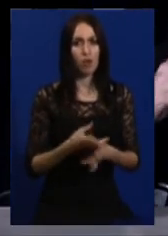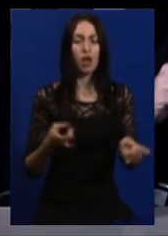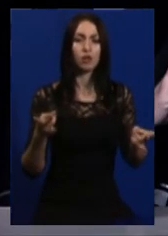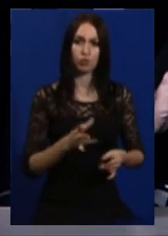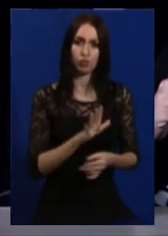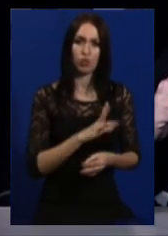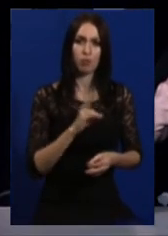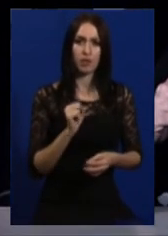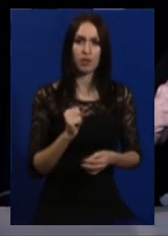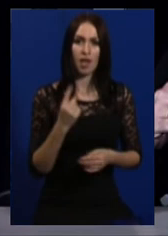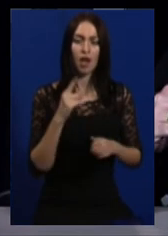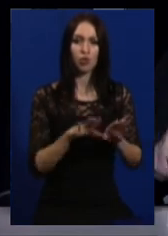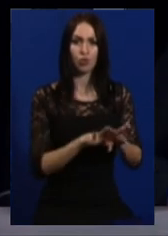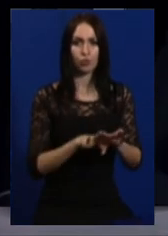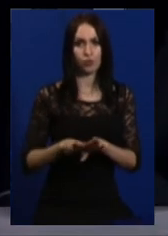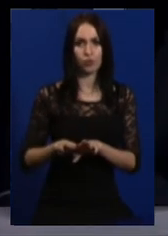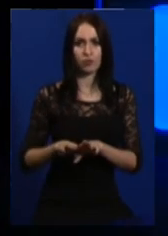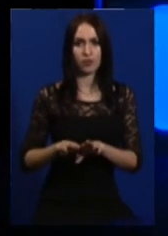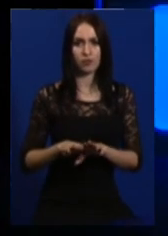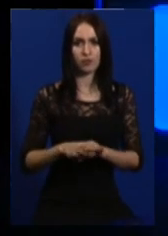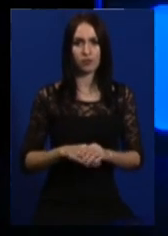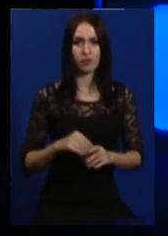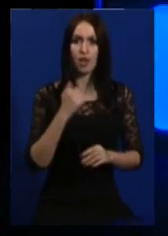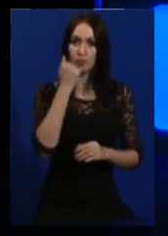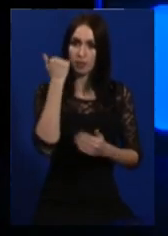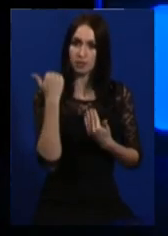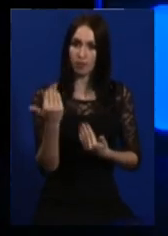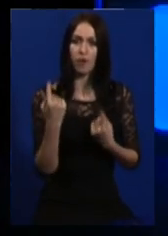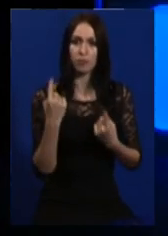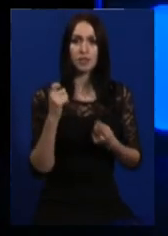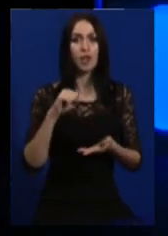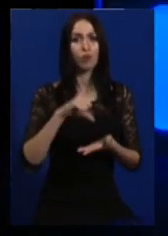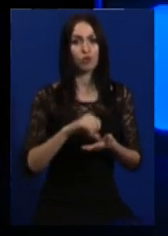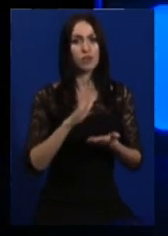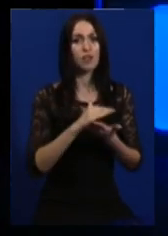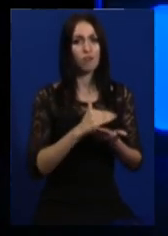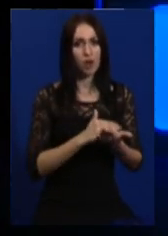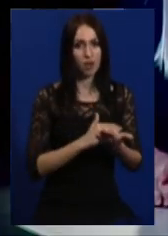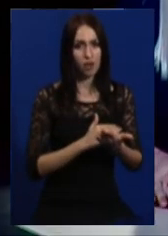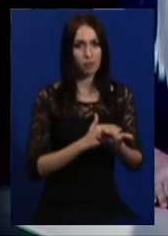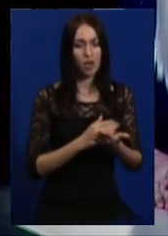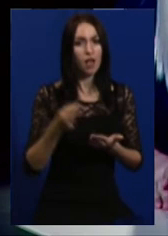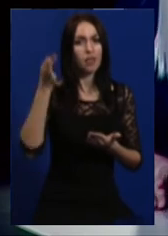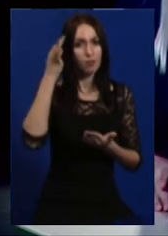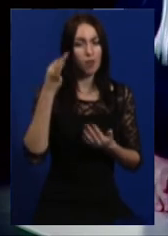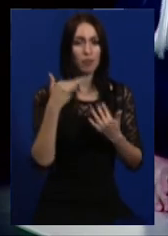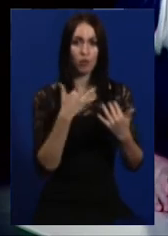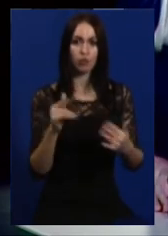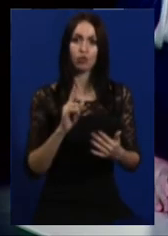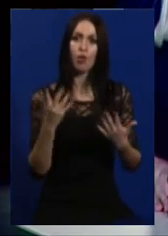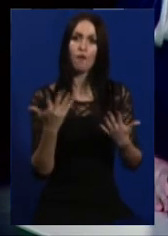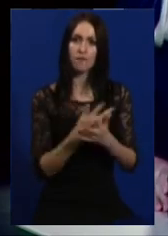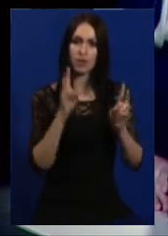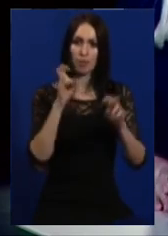надо платки дикой даже вам зовут частью программе на ходули дачам что фильм